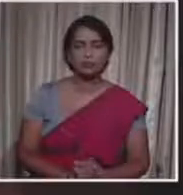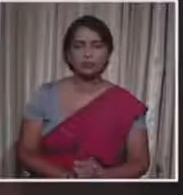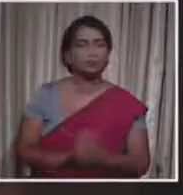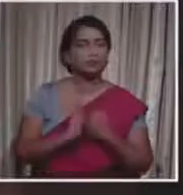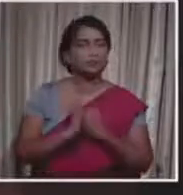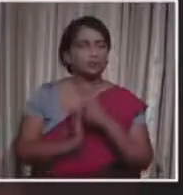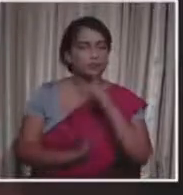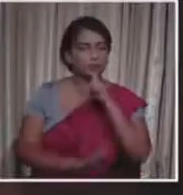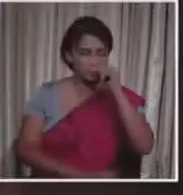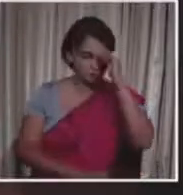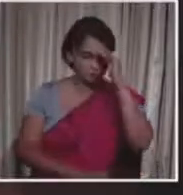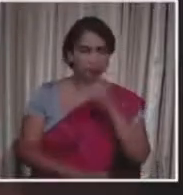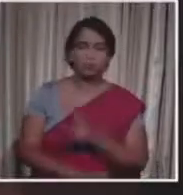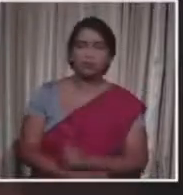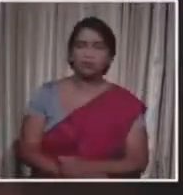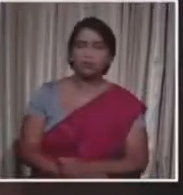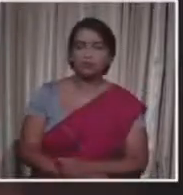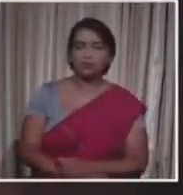సుఖతానాయకతుమని